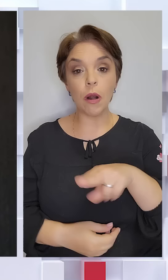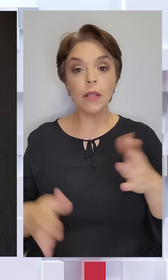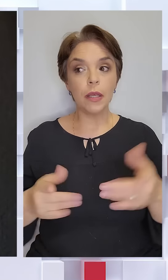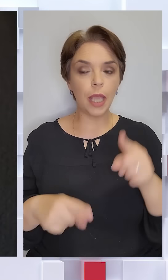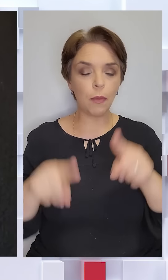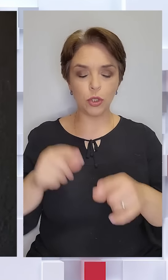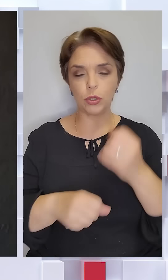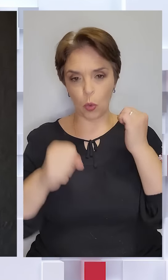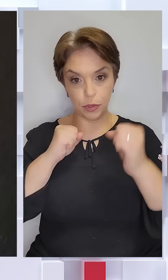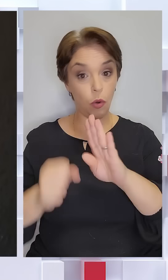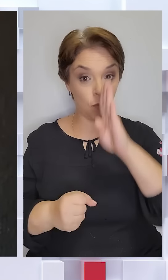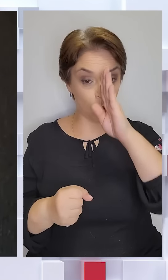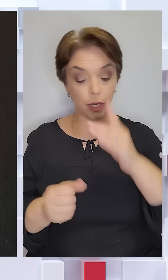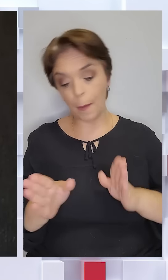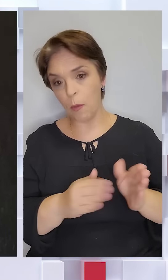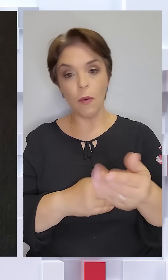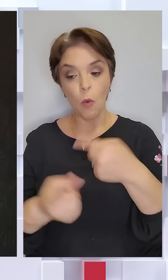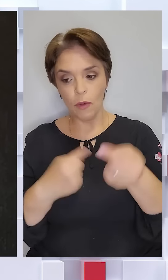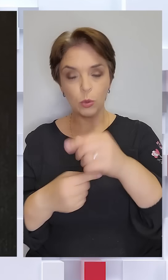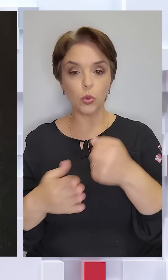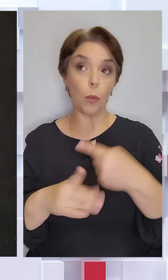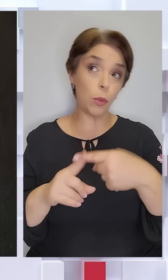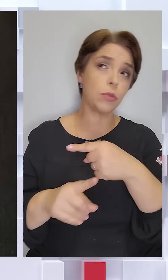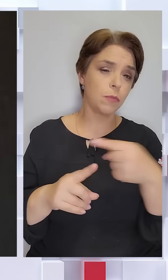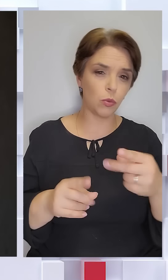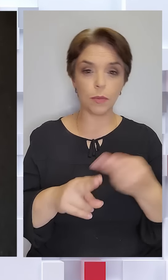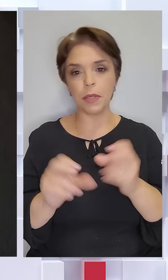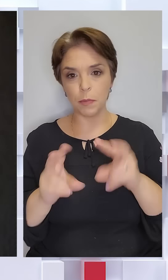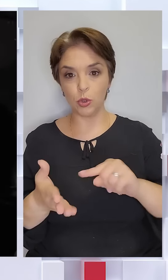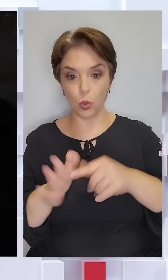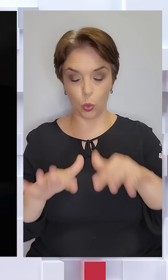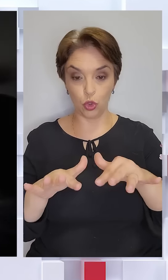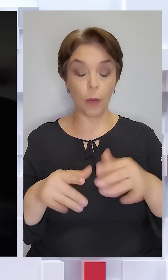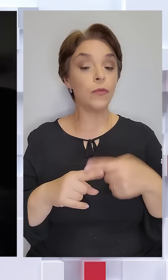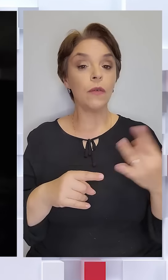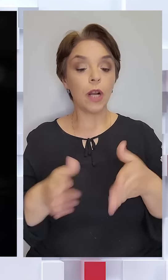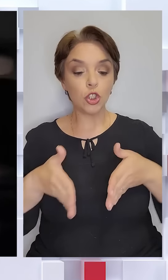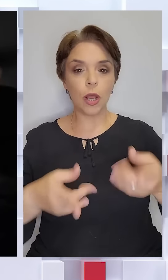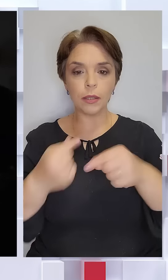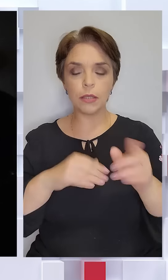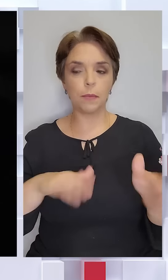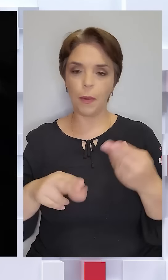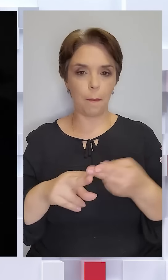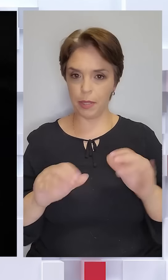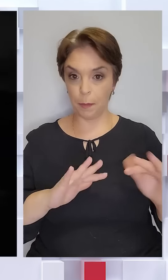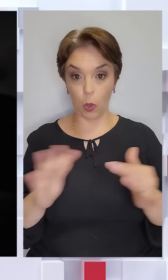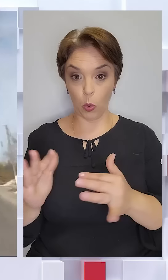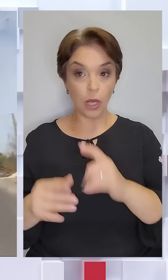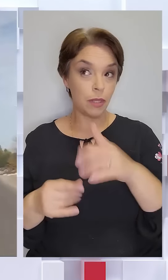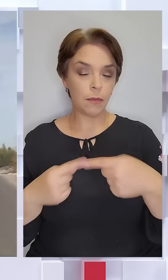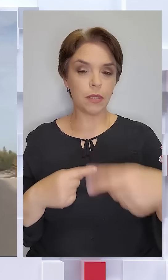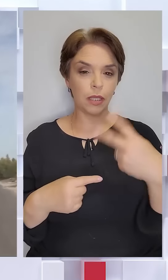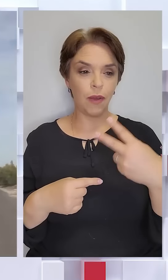повсякчас обстрілює ворог, і повернутися до плюс-мінус безпечної точки. Цього разу шлях назад минув без пригод. Хвилин